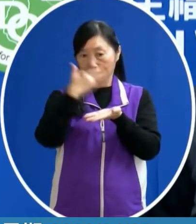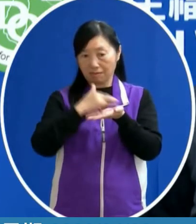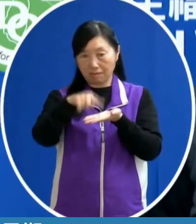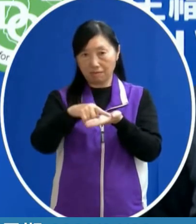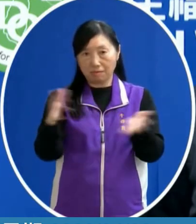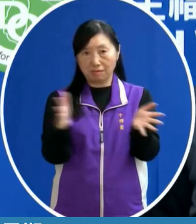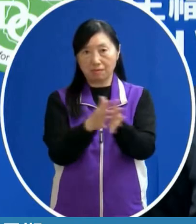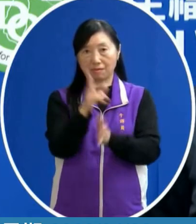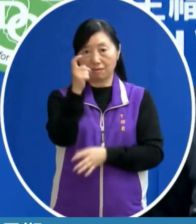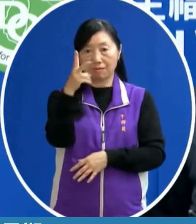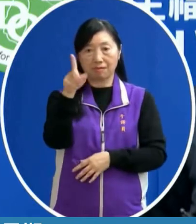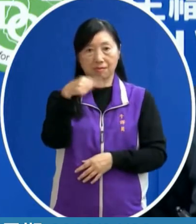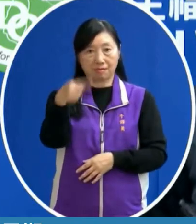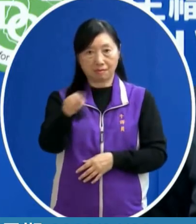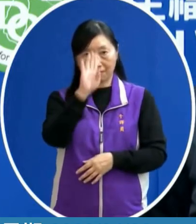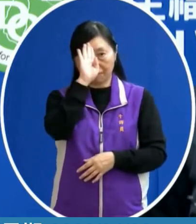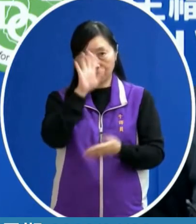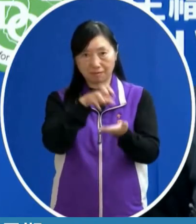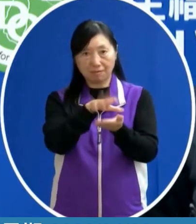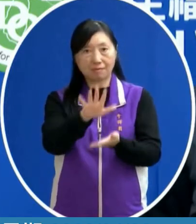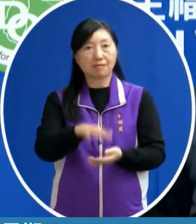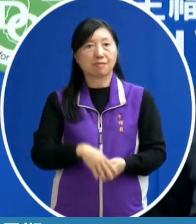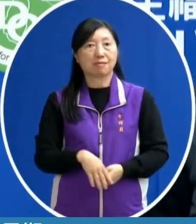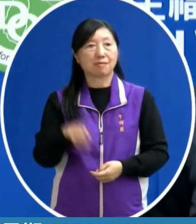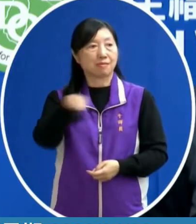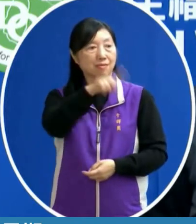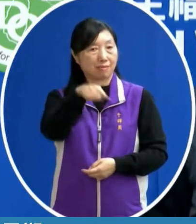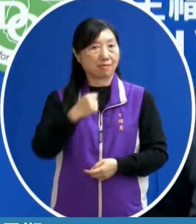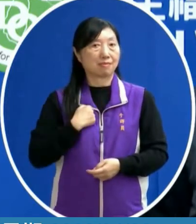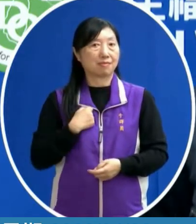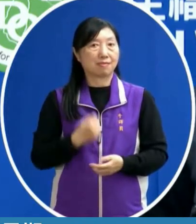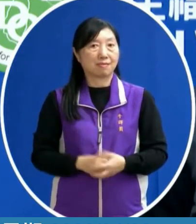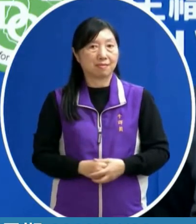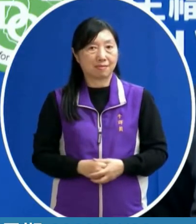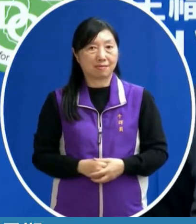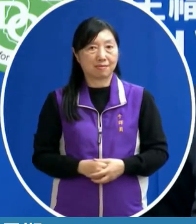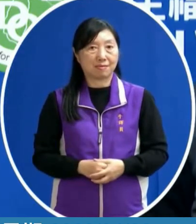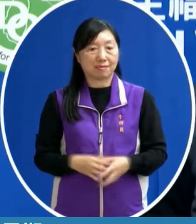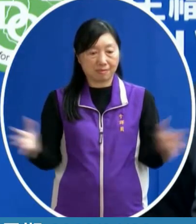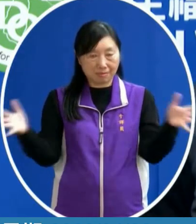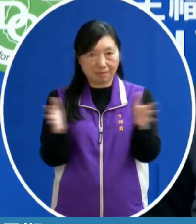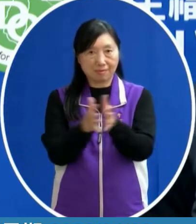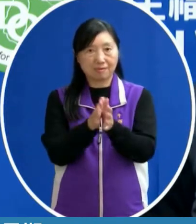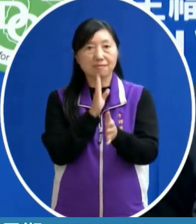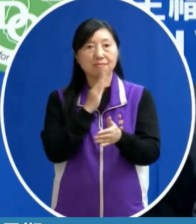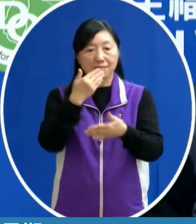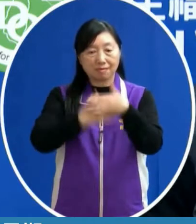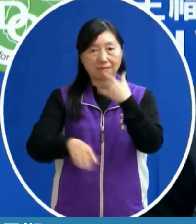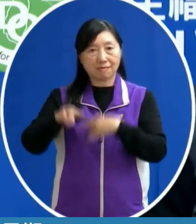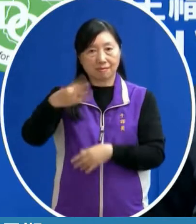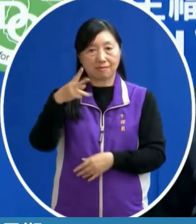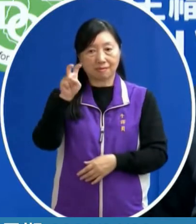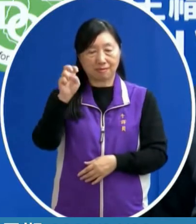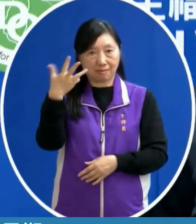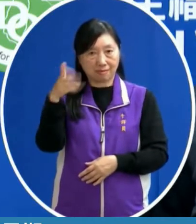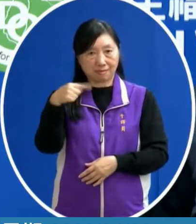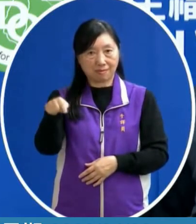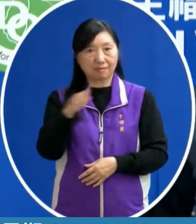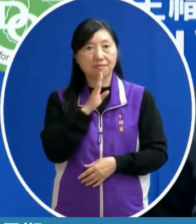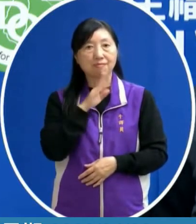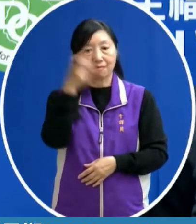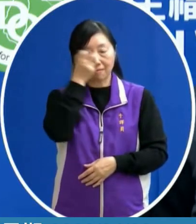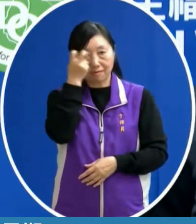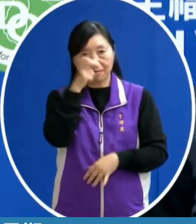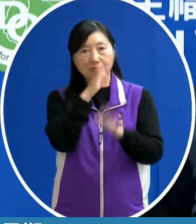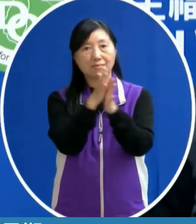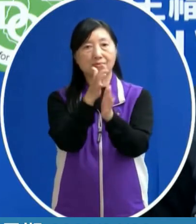共有12例的确诊，这大家都已经知道了。那现在我们全部的剩余的328人的检验全